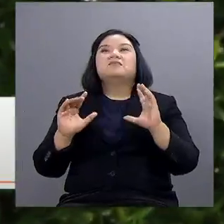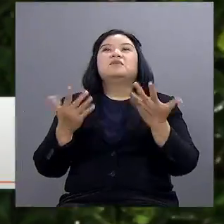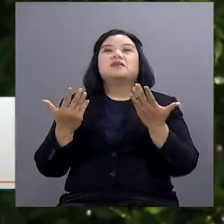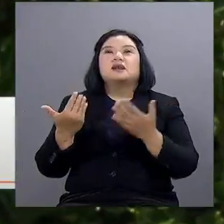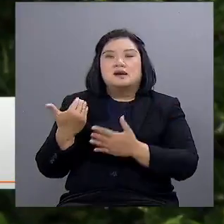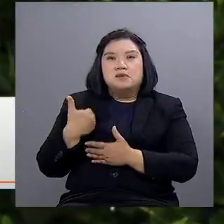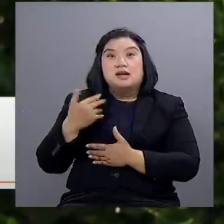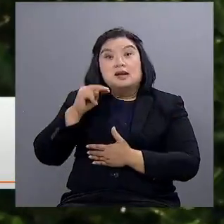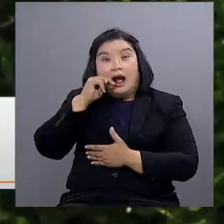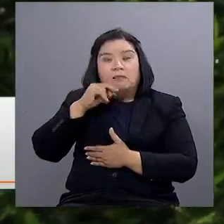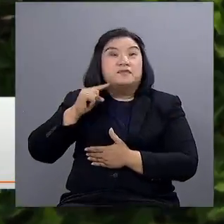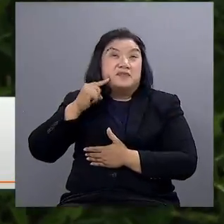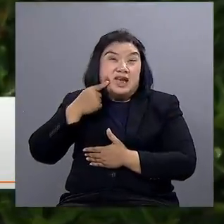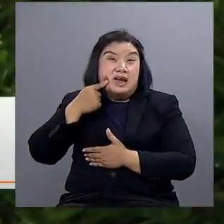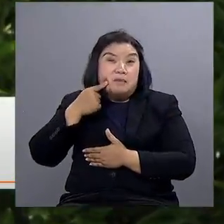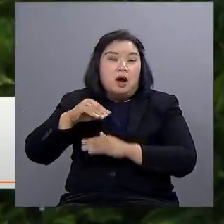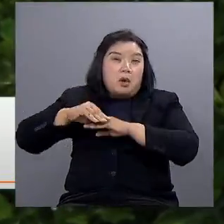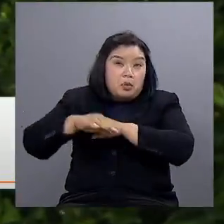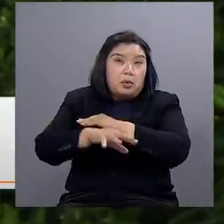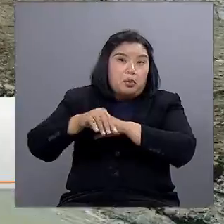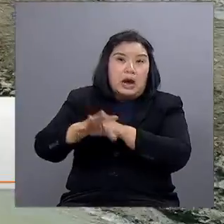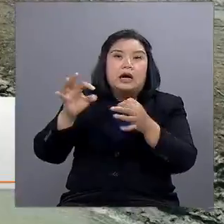ข้ามาใช้ในการประกอบอาชีพ